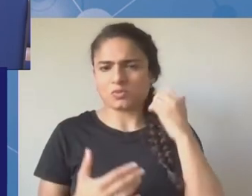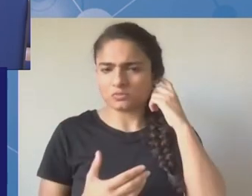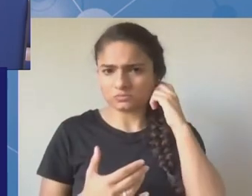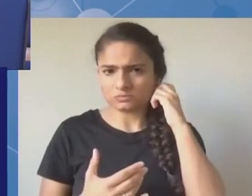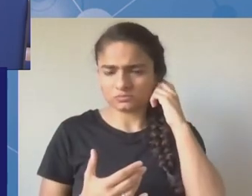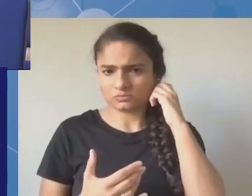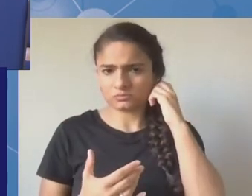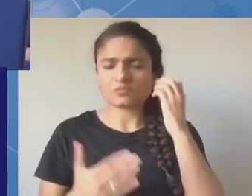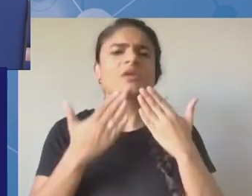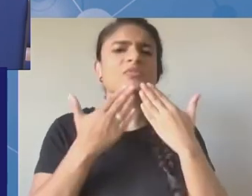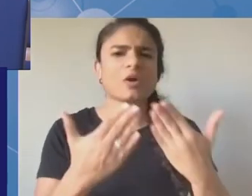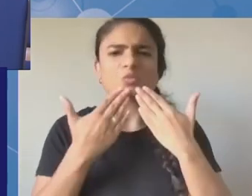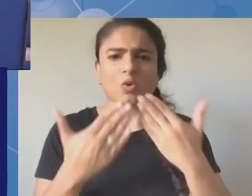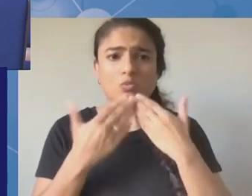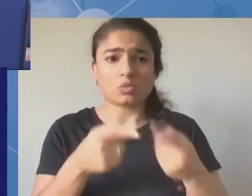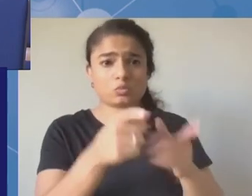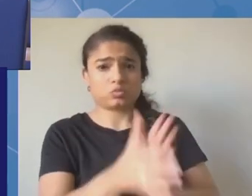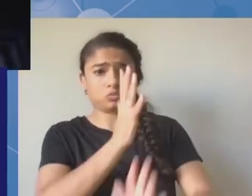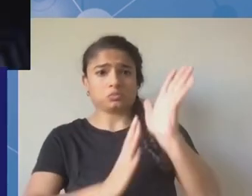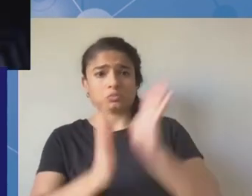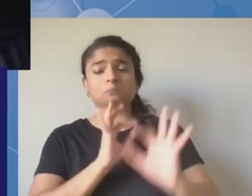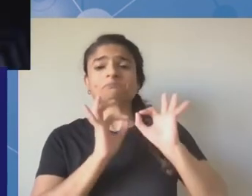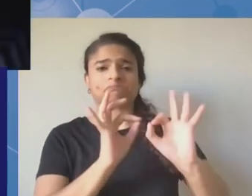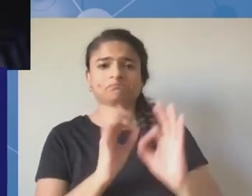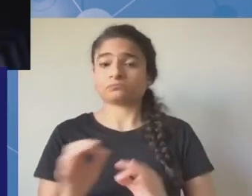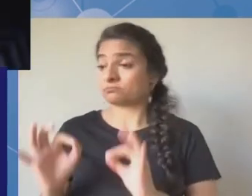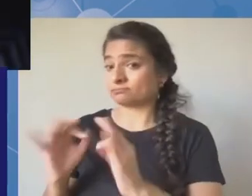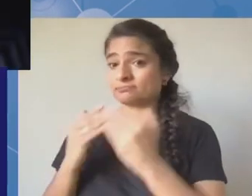الشخص التالي. شكرا.